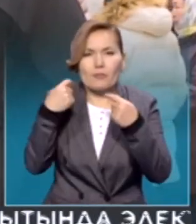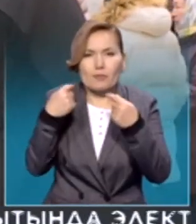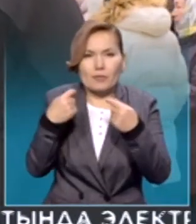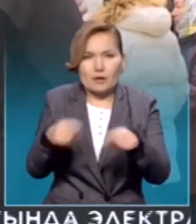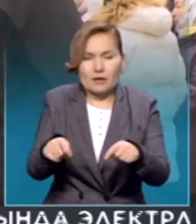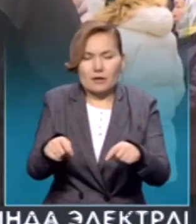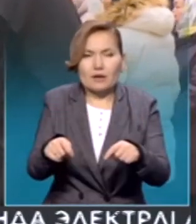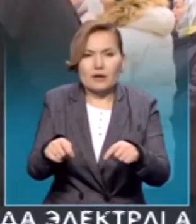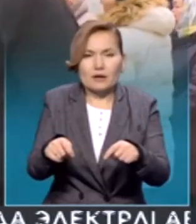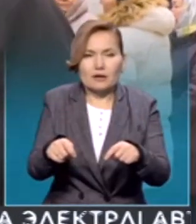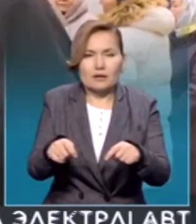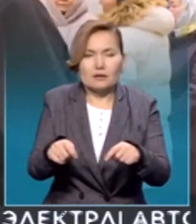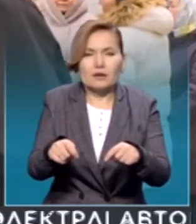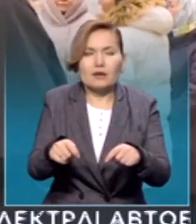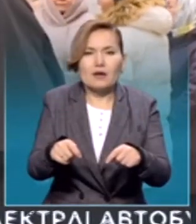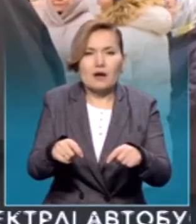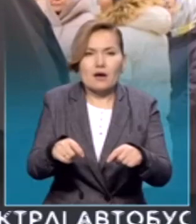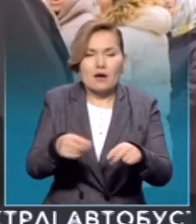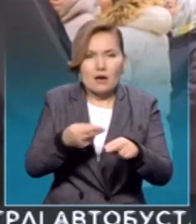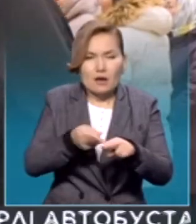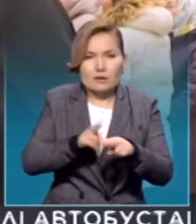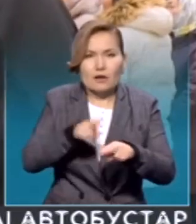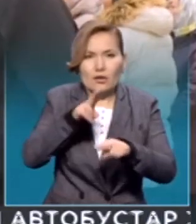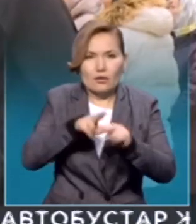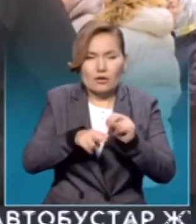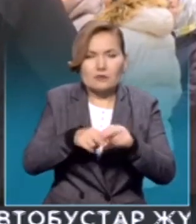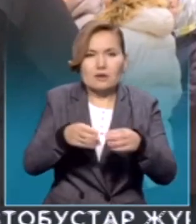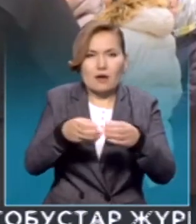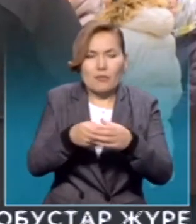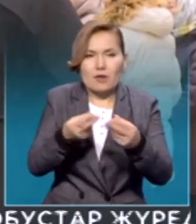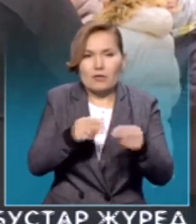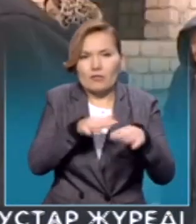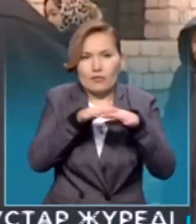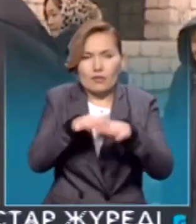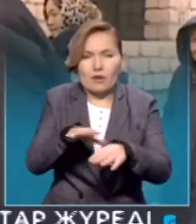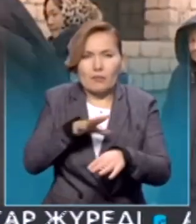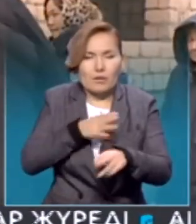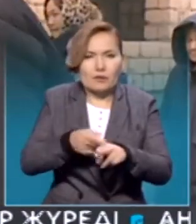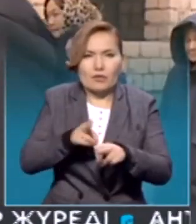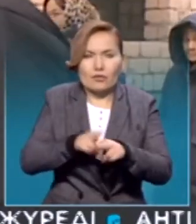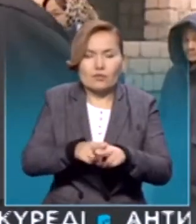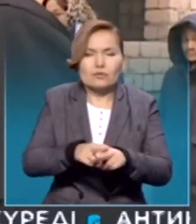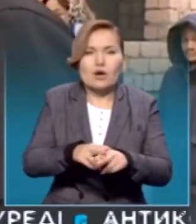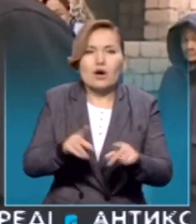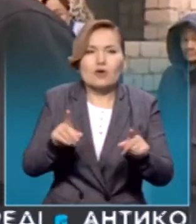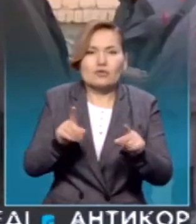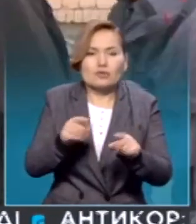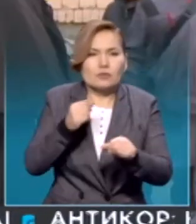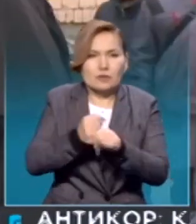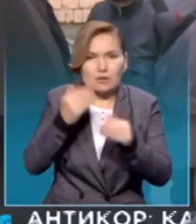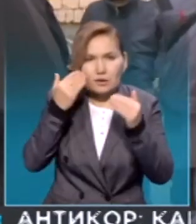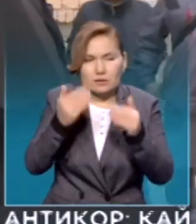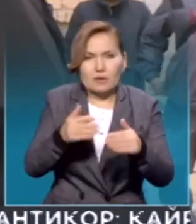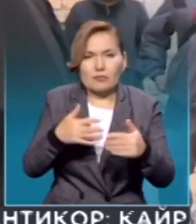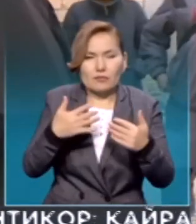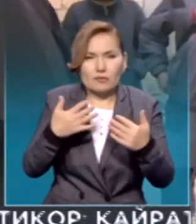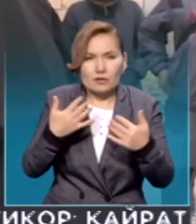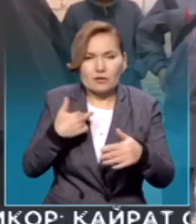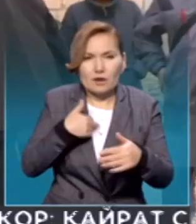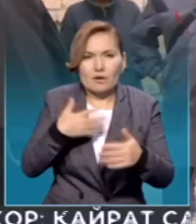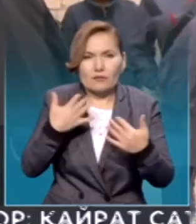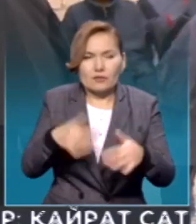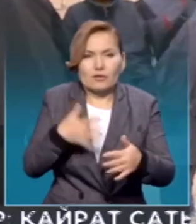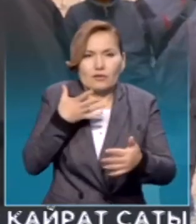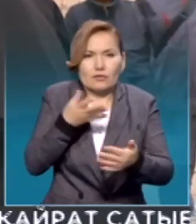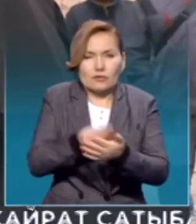болып, жақсы көтеріліп келатыр еді негізінде. Мен арт жағынан осы сот деп қараған адам осы жерде не алып отыр? Бізге анық